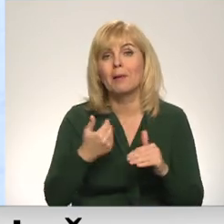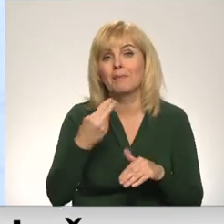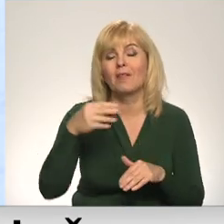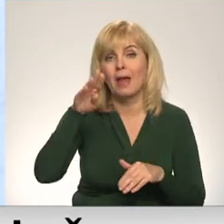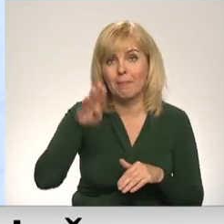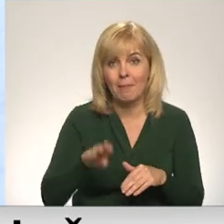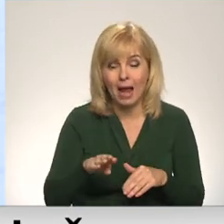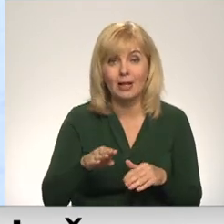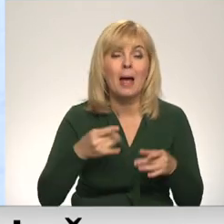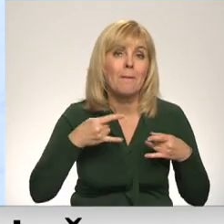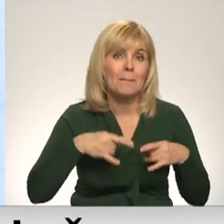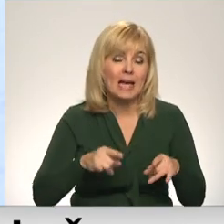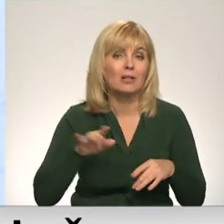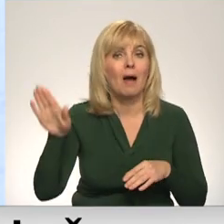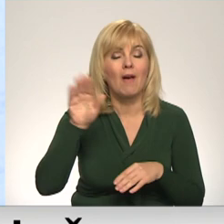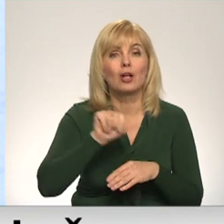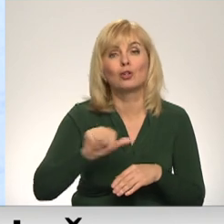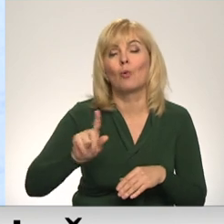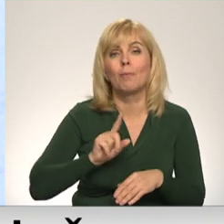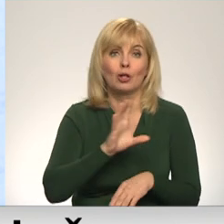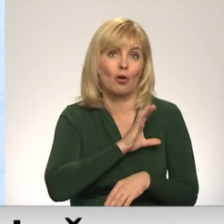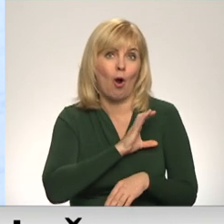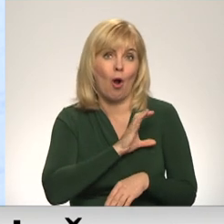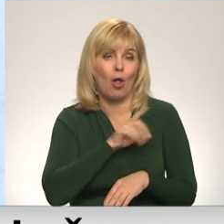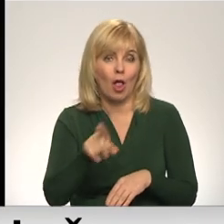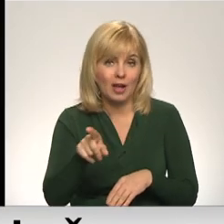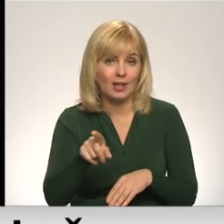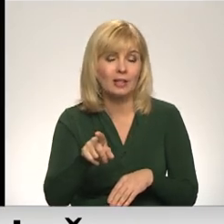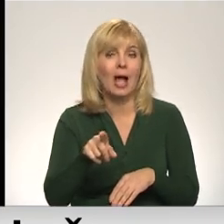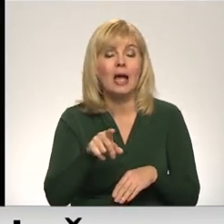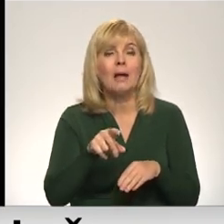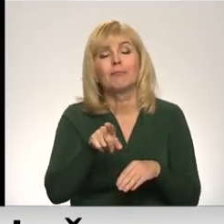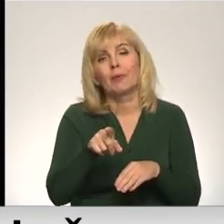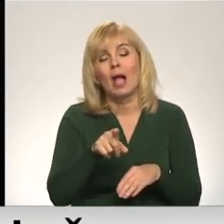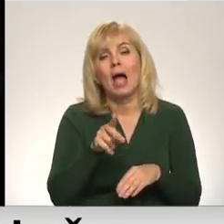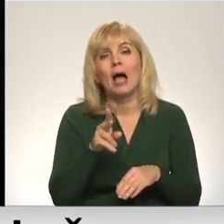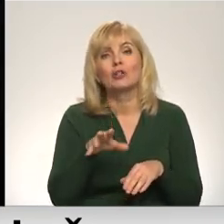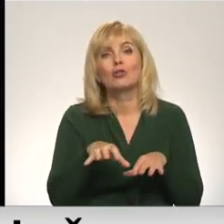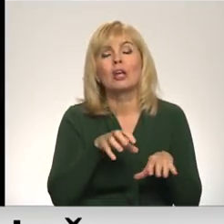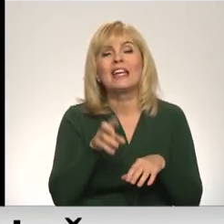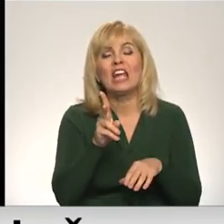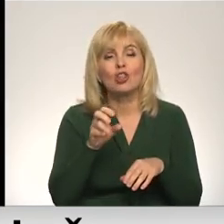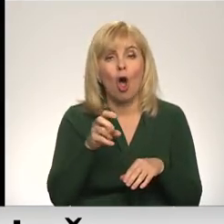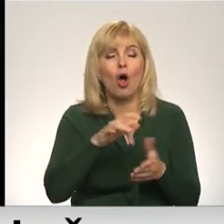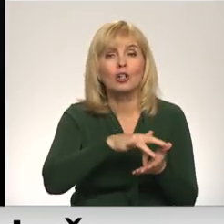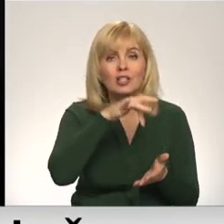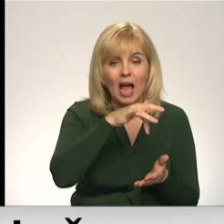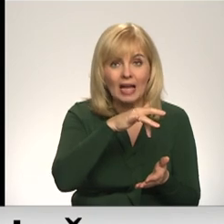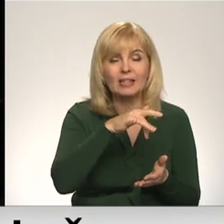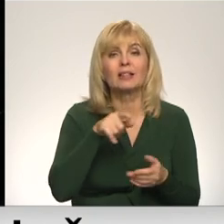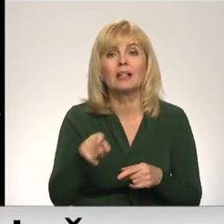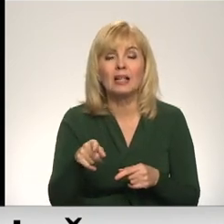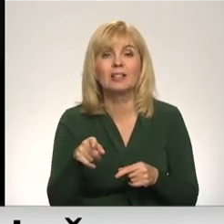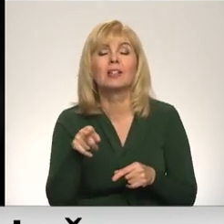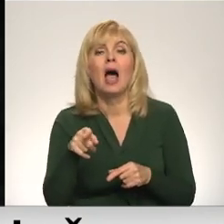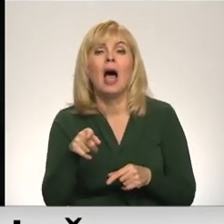mēnešiem viņi nāca pasaulē Valsts robežsardzes koledžas kinoloģijas centrā. Šajā metienā tās ir 6 suņu meitenes un 1 suns,